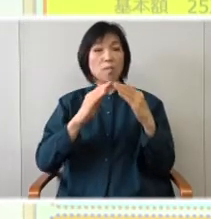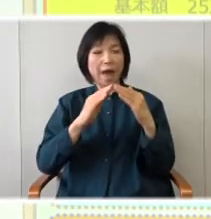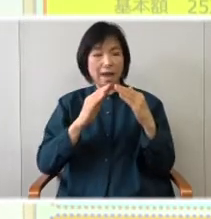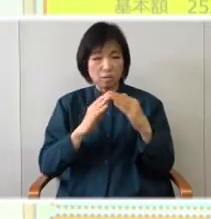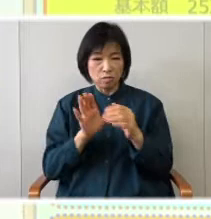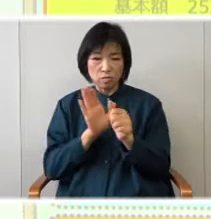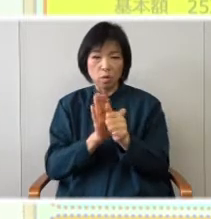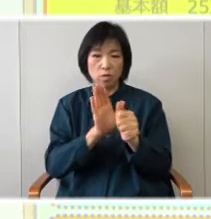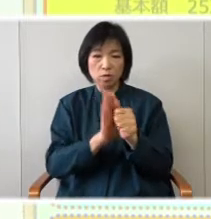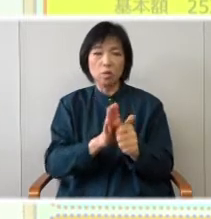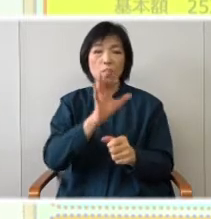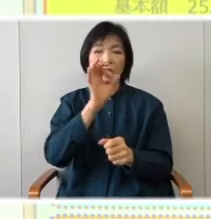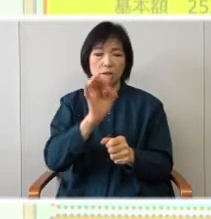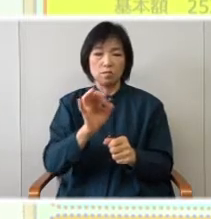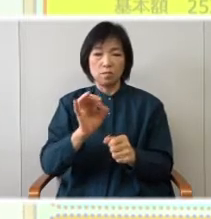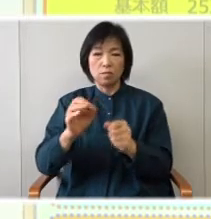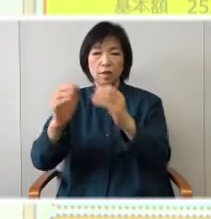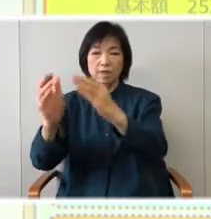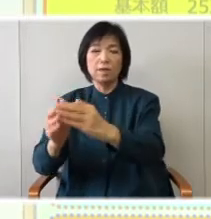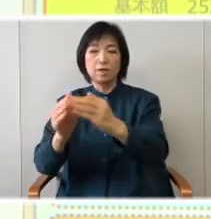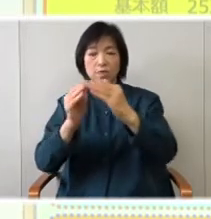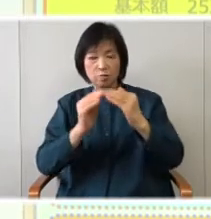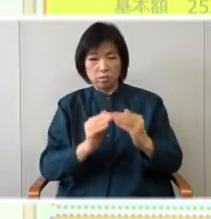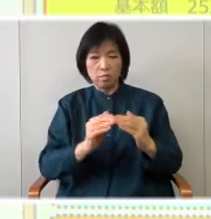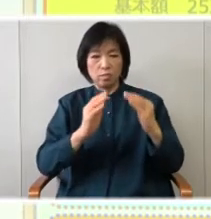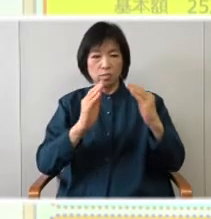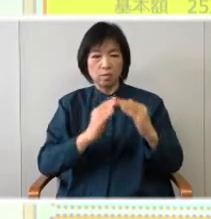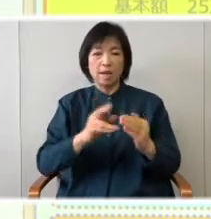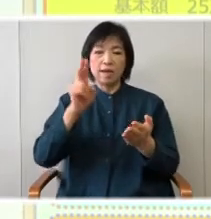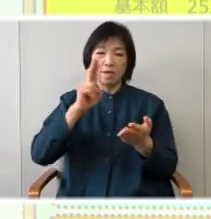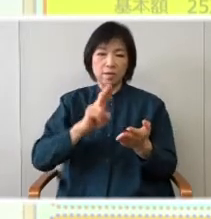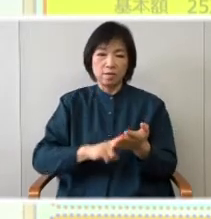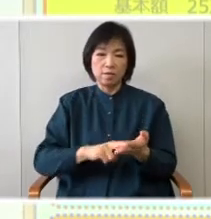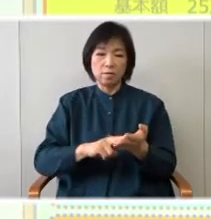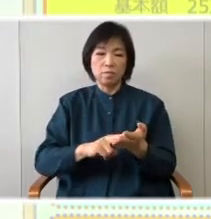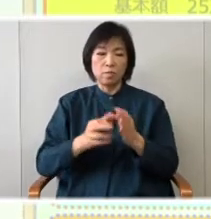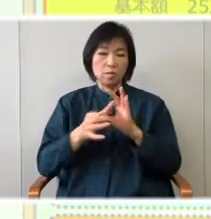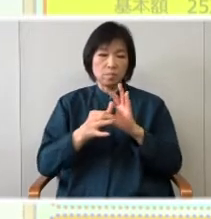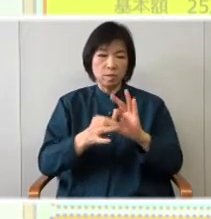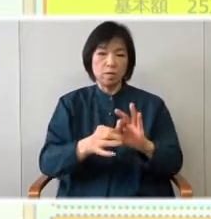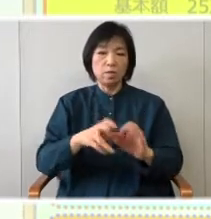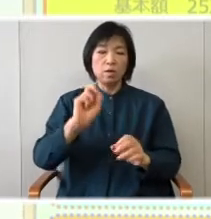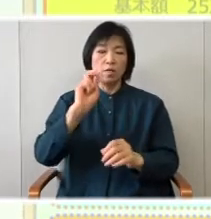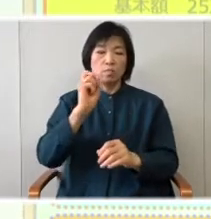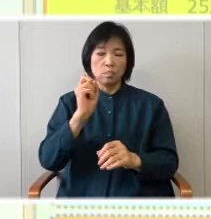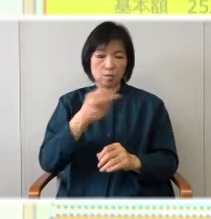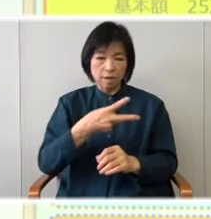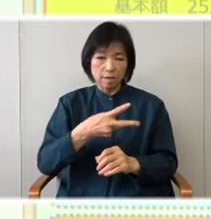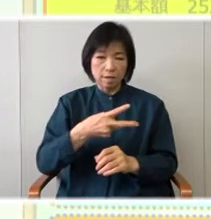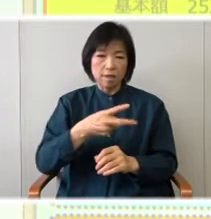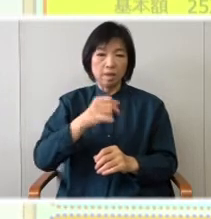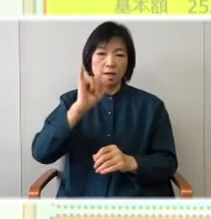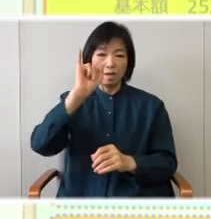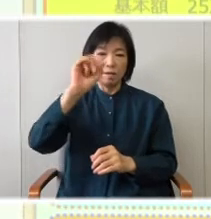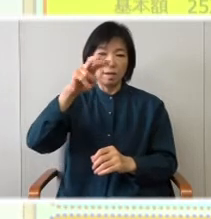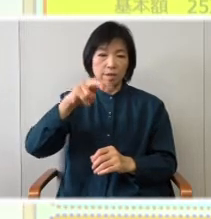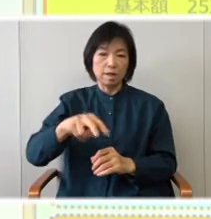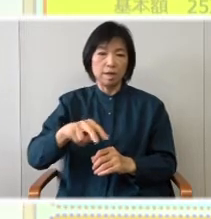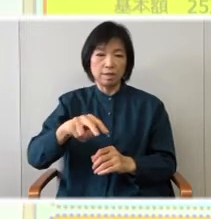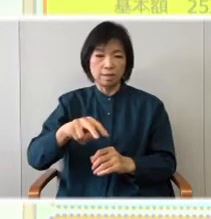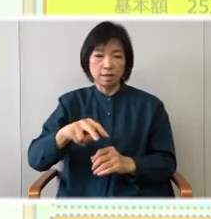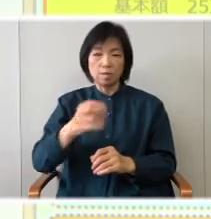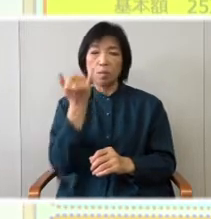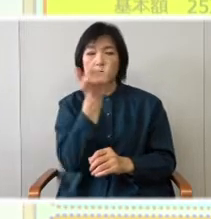移住定住を促進をするということに加えて市外への人口流出の抑制を図るということ